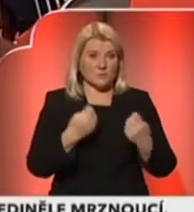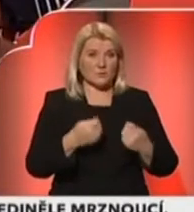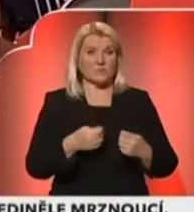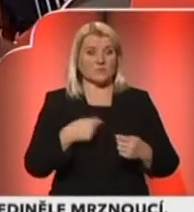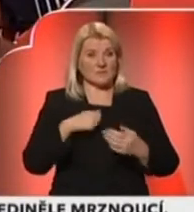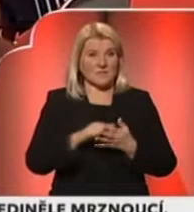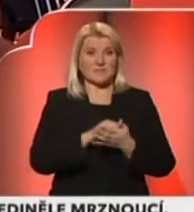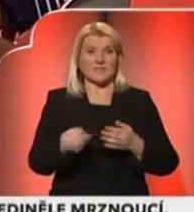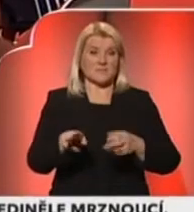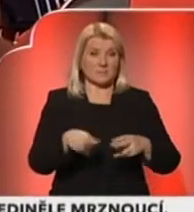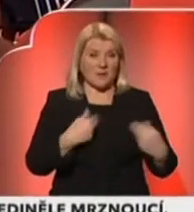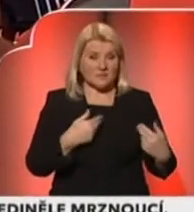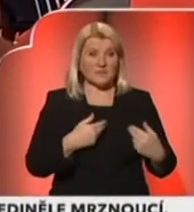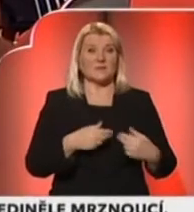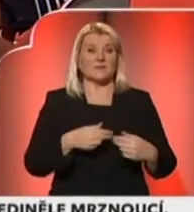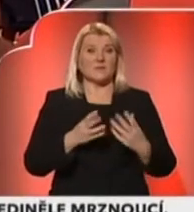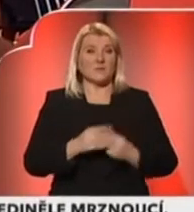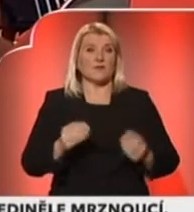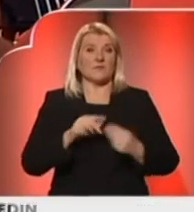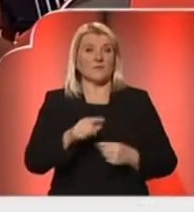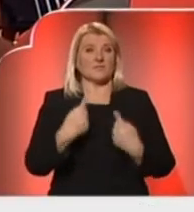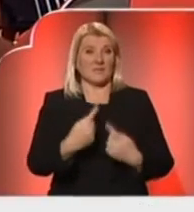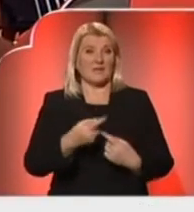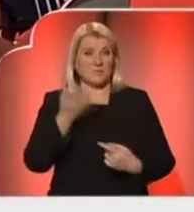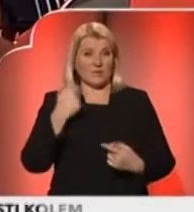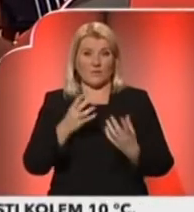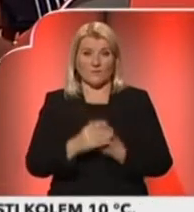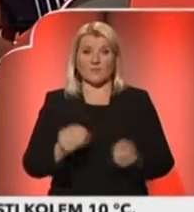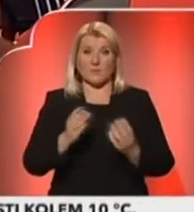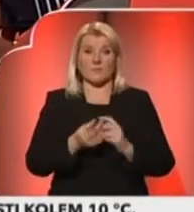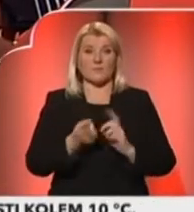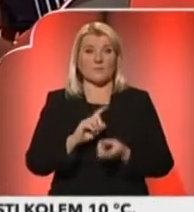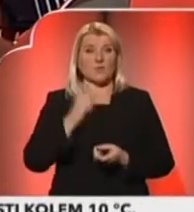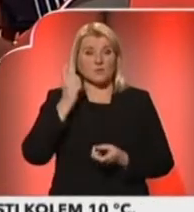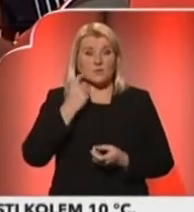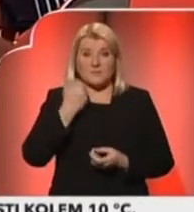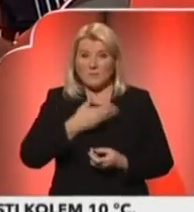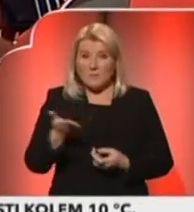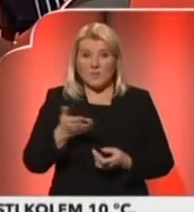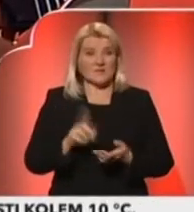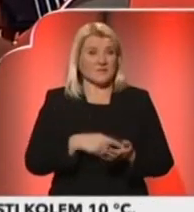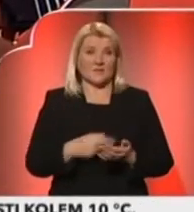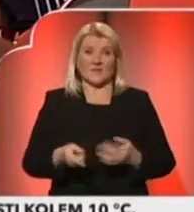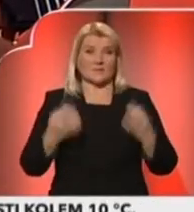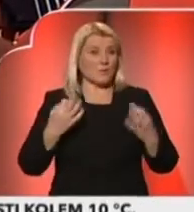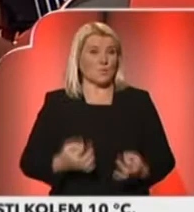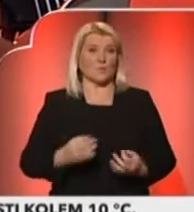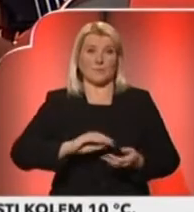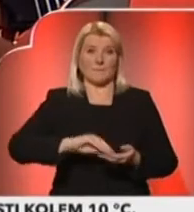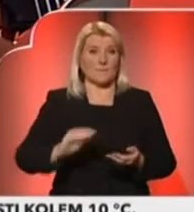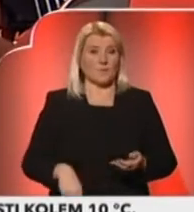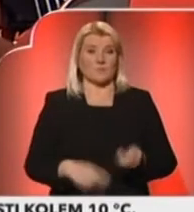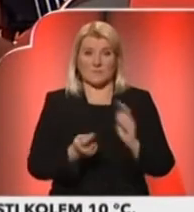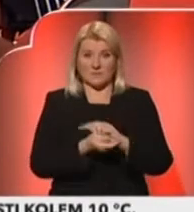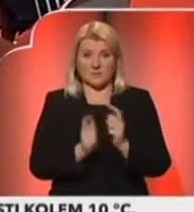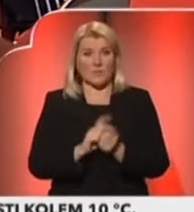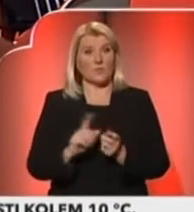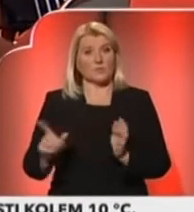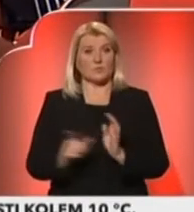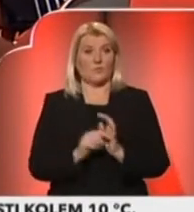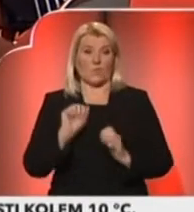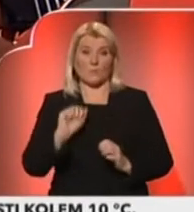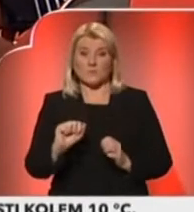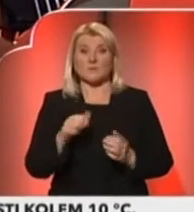se znovu vrátím k tomu, že jste sám teď v našem vysílání řekl, že pro sociální demokracii není jednoduché podepisovat dohodu s